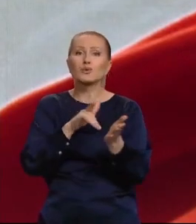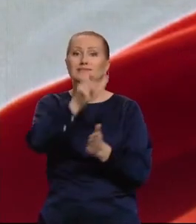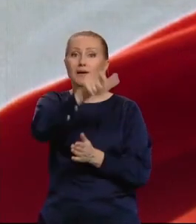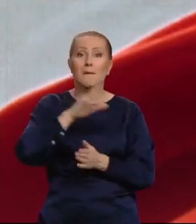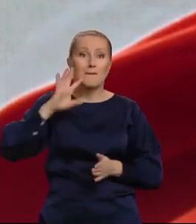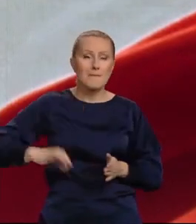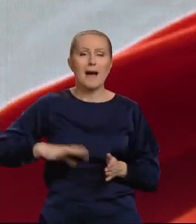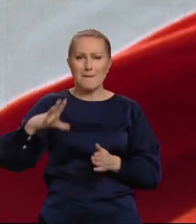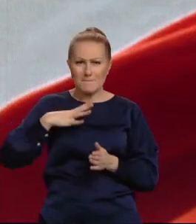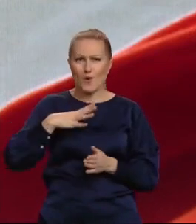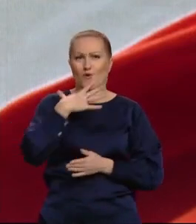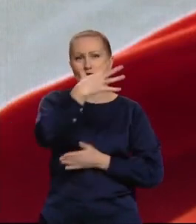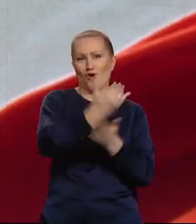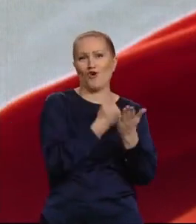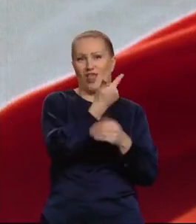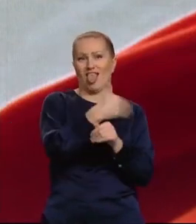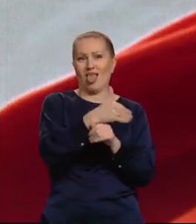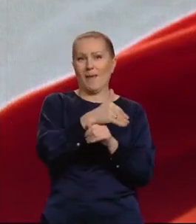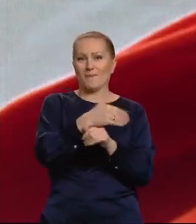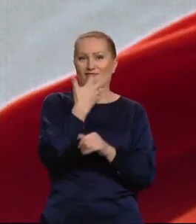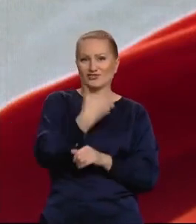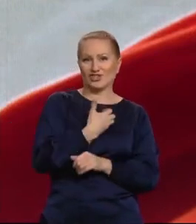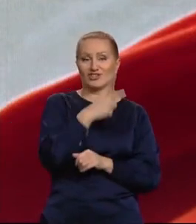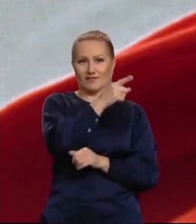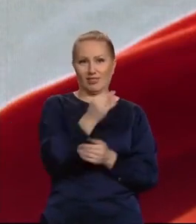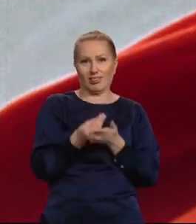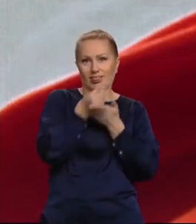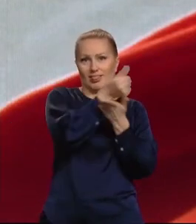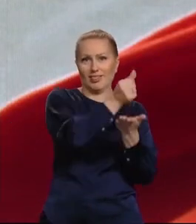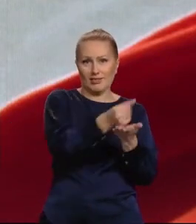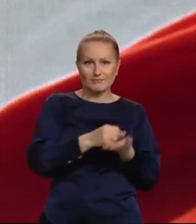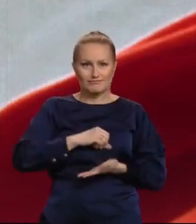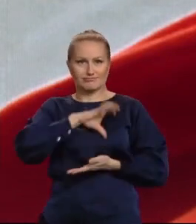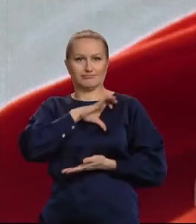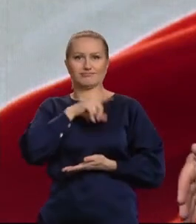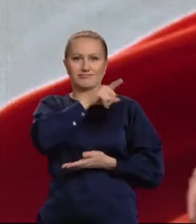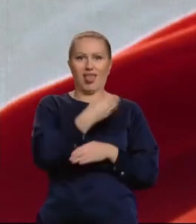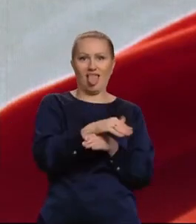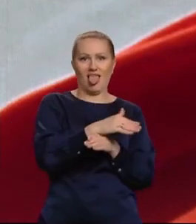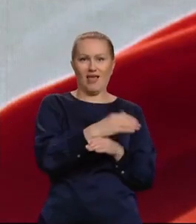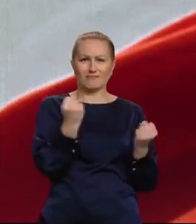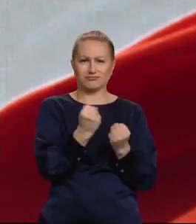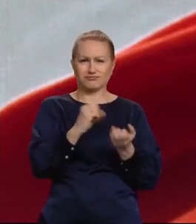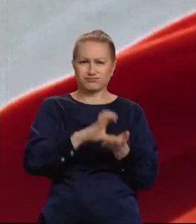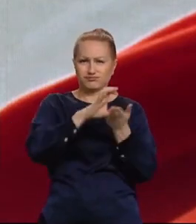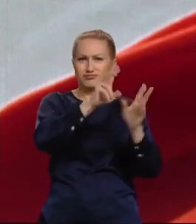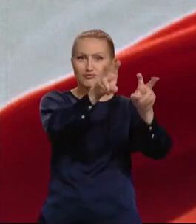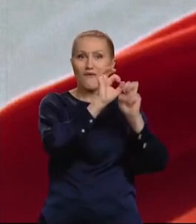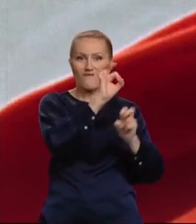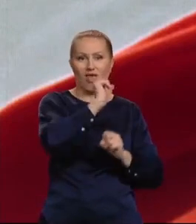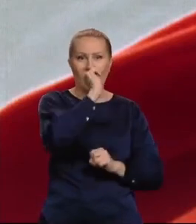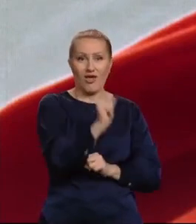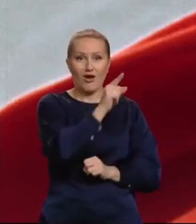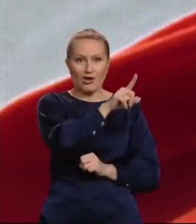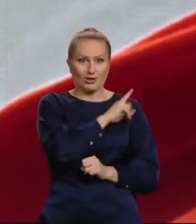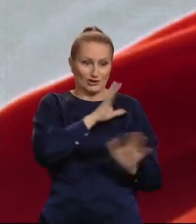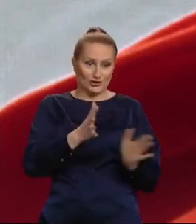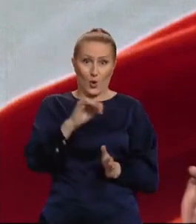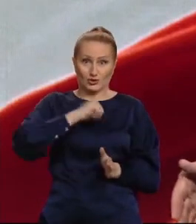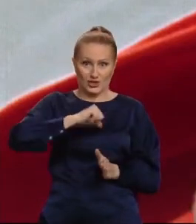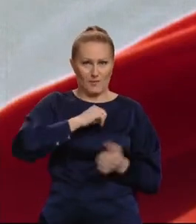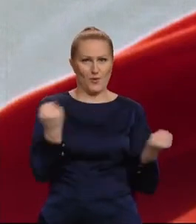emeryturę i pobiera dzisiaj gigantyczną europejską emeryturę, a więc potrafił zadbać najbardziej o swoją własną